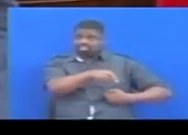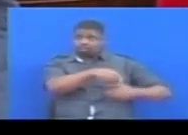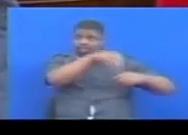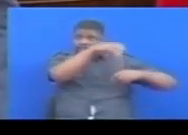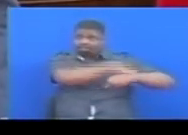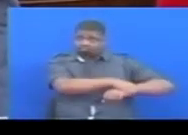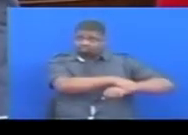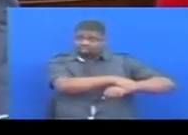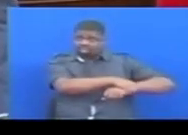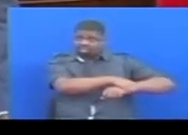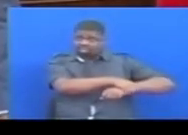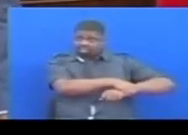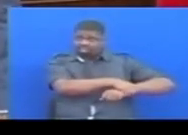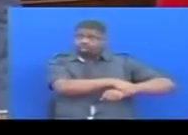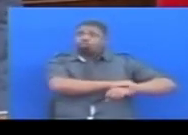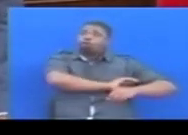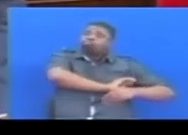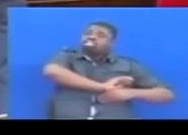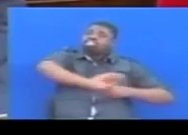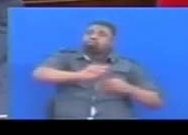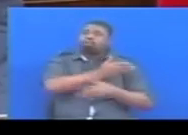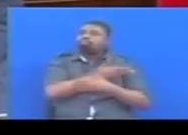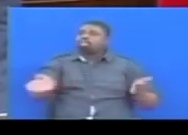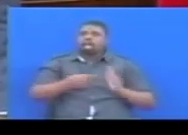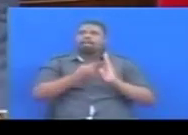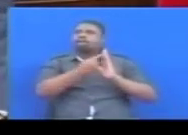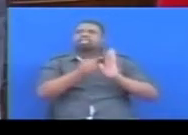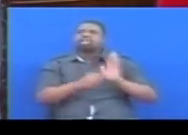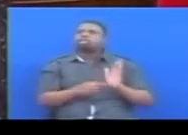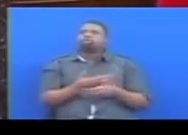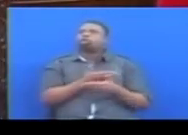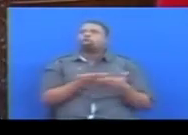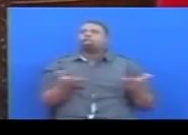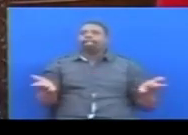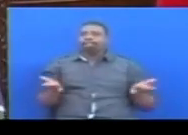walishashikiwa zana hizo warudishiwe bila masharti yoyote.